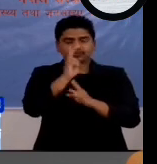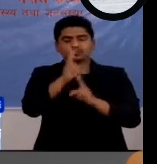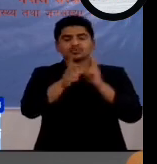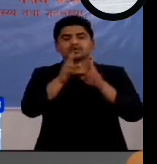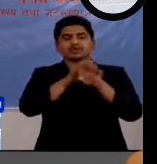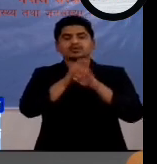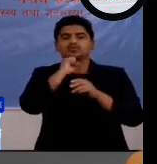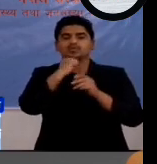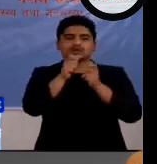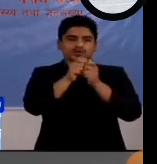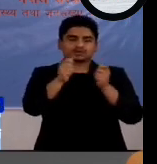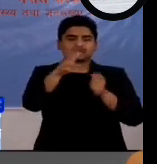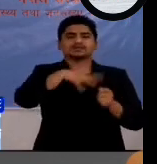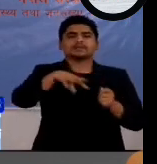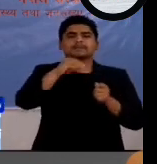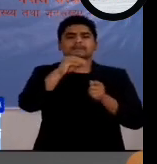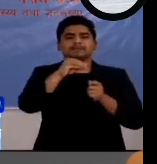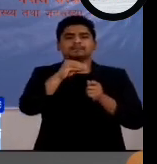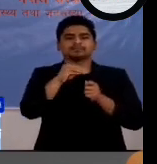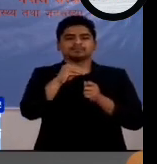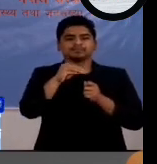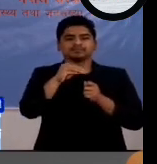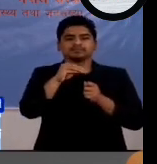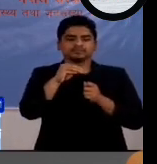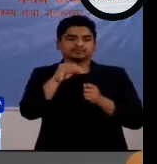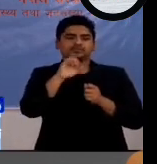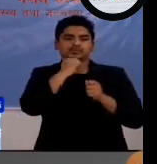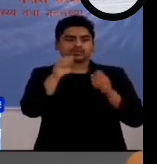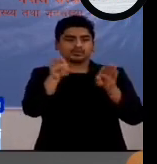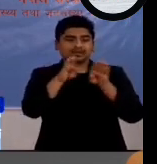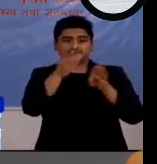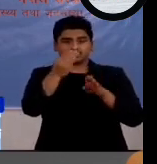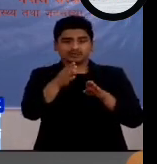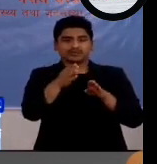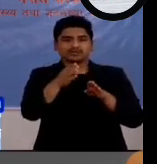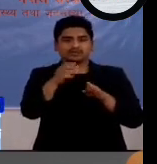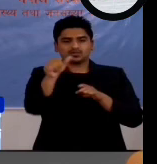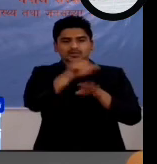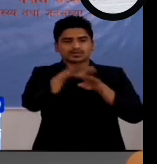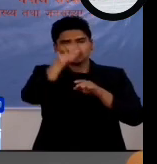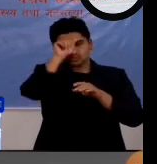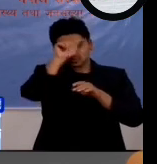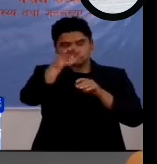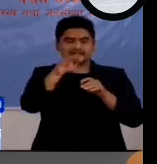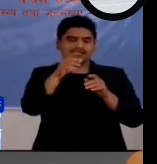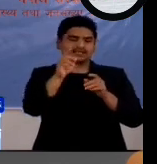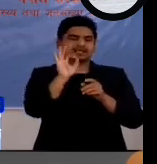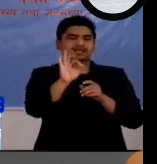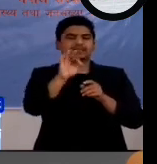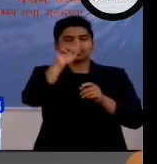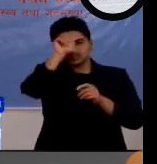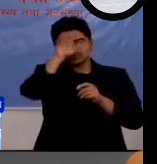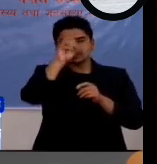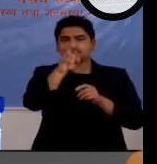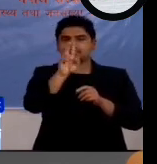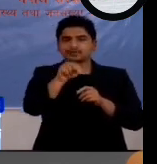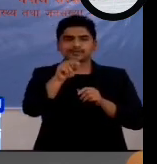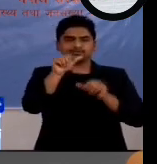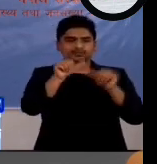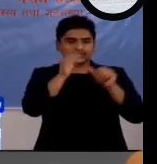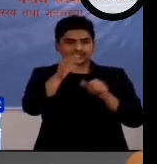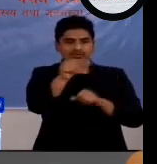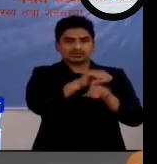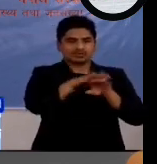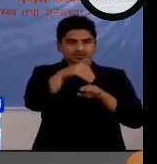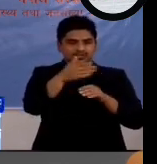यो कुराहरू उमेर अनुसार सबै उमेरकाले एउटै हिसाबले बुझ्दैनन्। इन्फर्मेसन चाहिँ उहाँलाई सूचना चाहिँ सही सूचना दिनुपर्छ, जसले